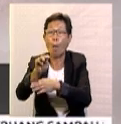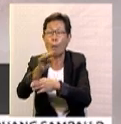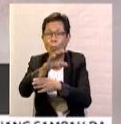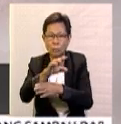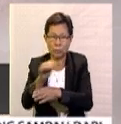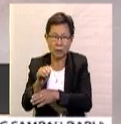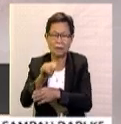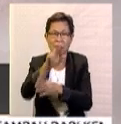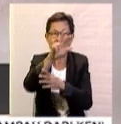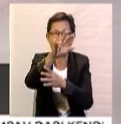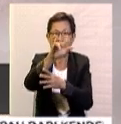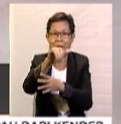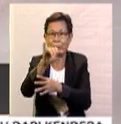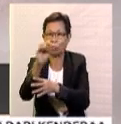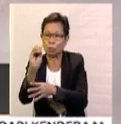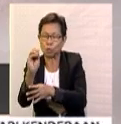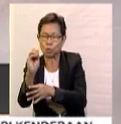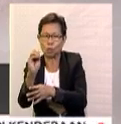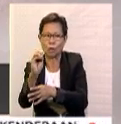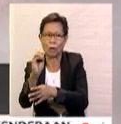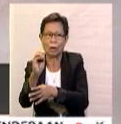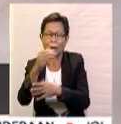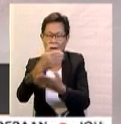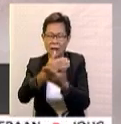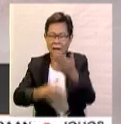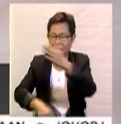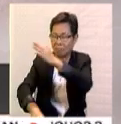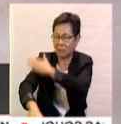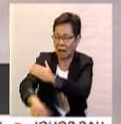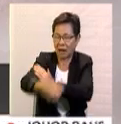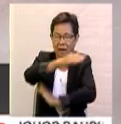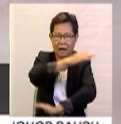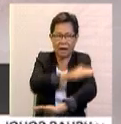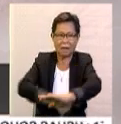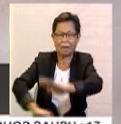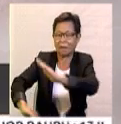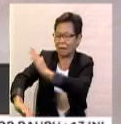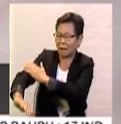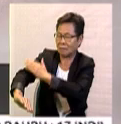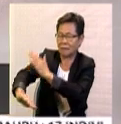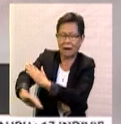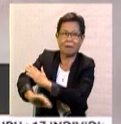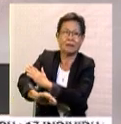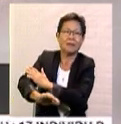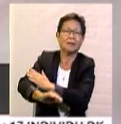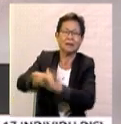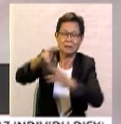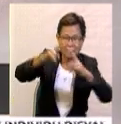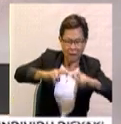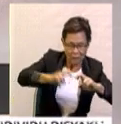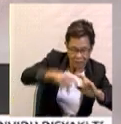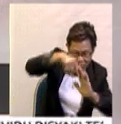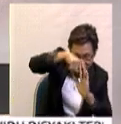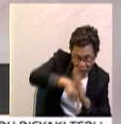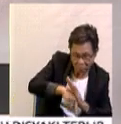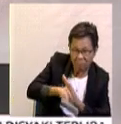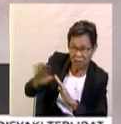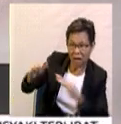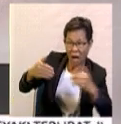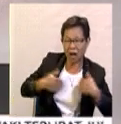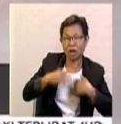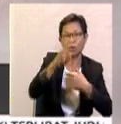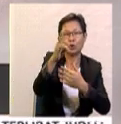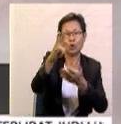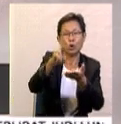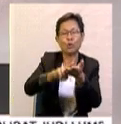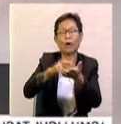tulisan 360 di bahagian lengan tangan kanan suspek. Siasatan lanjut mendapati suspek mempunyai 7